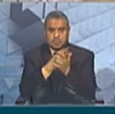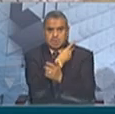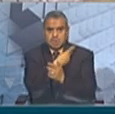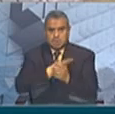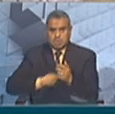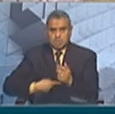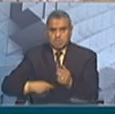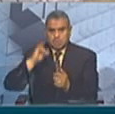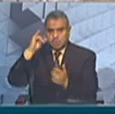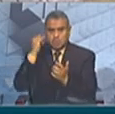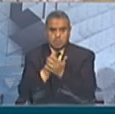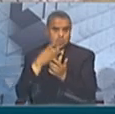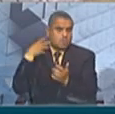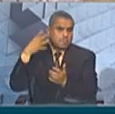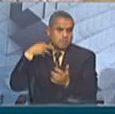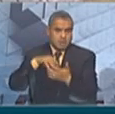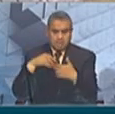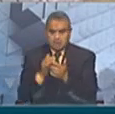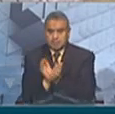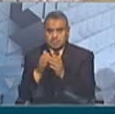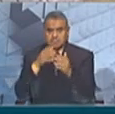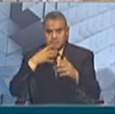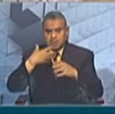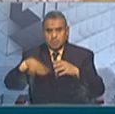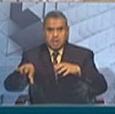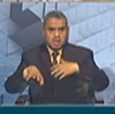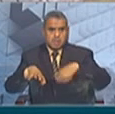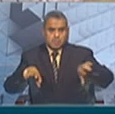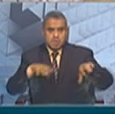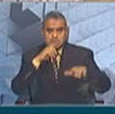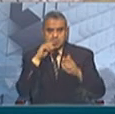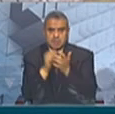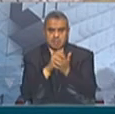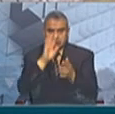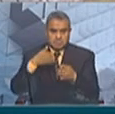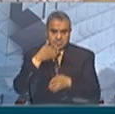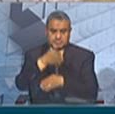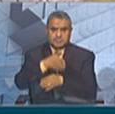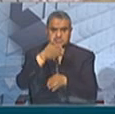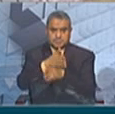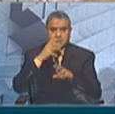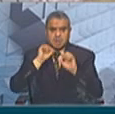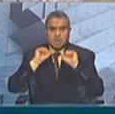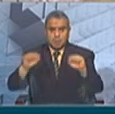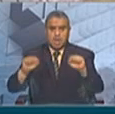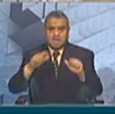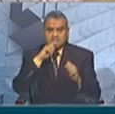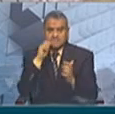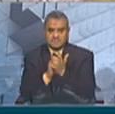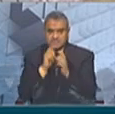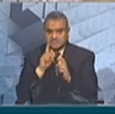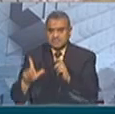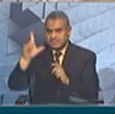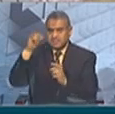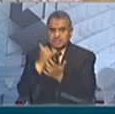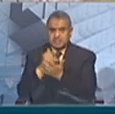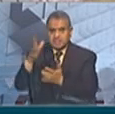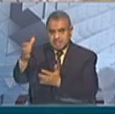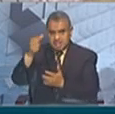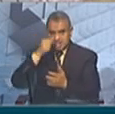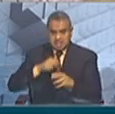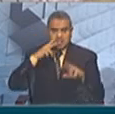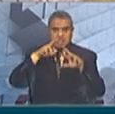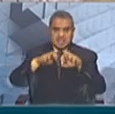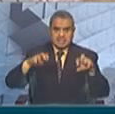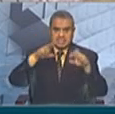الوفاق الليبية أعلنت حل المجموعتين المسلحتين باستخدام القوة ضدهما وإحالة قائدهم للتحقيق بعد